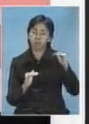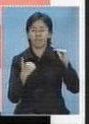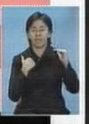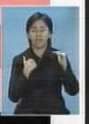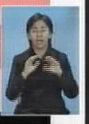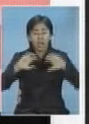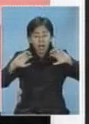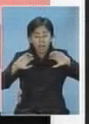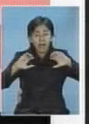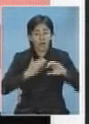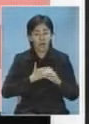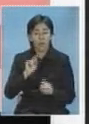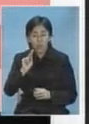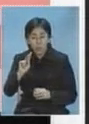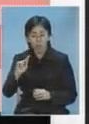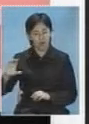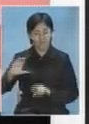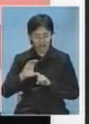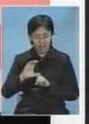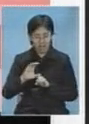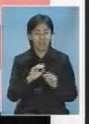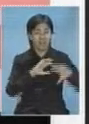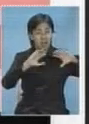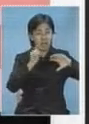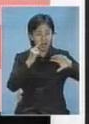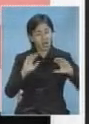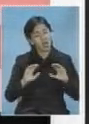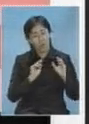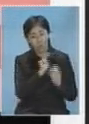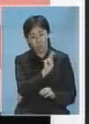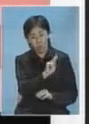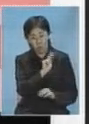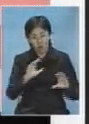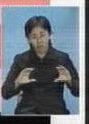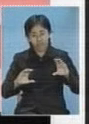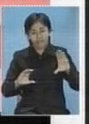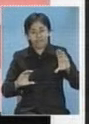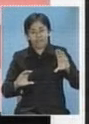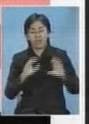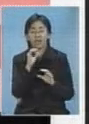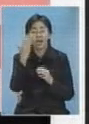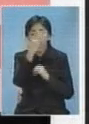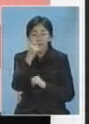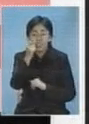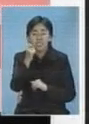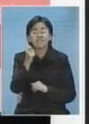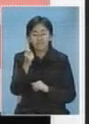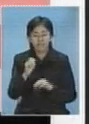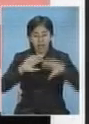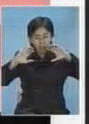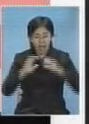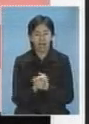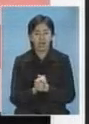ครับแต่น้อยกว่าท่านแน่นอนและที่สำคัญครับ2ปีของท่านอภิสิทธิ์ปีแรกจัดเก็บ